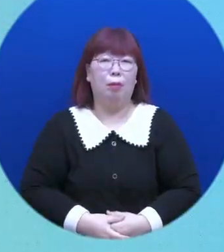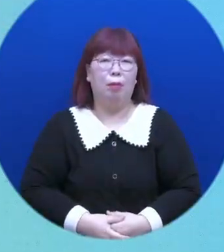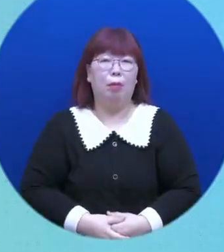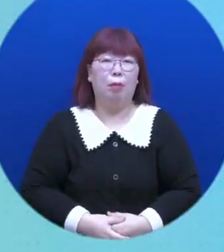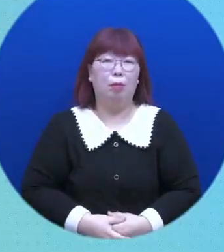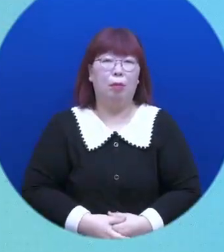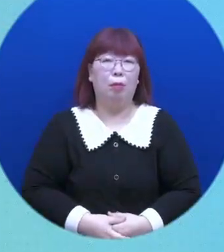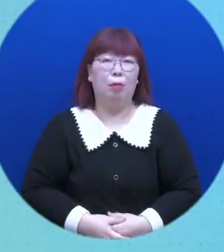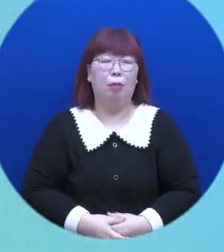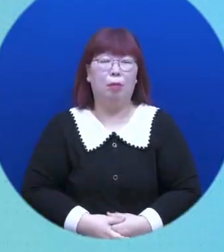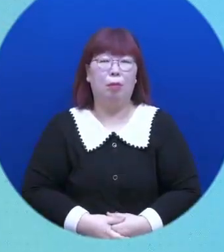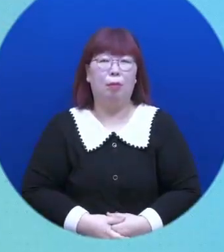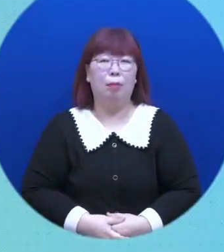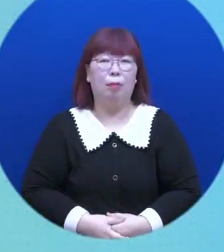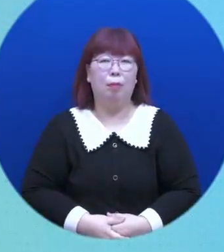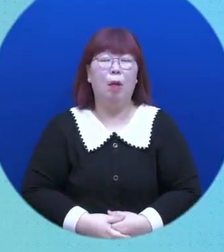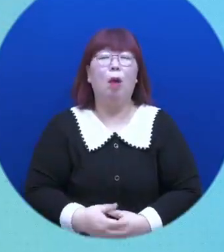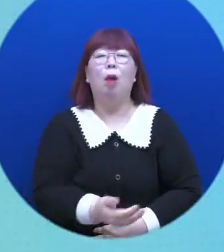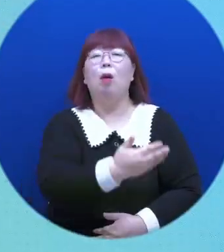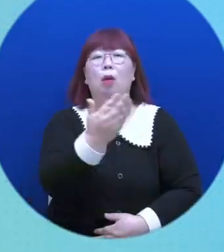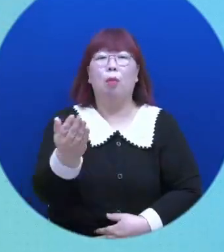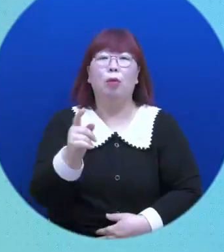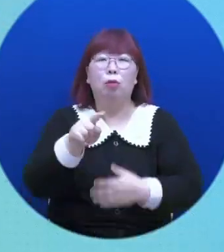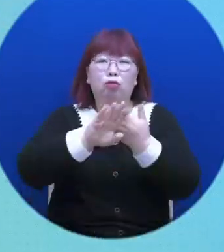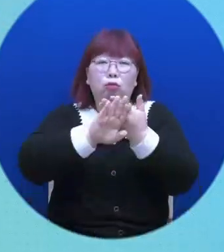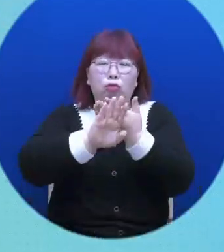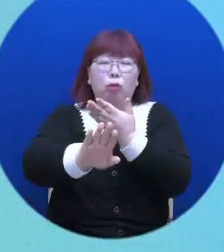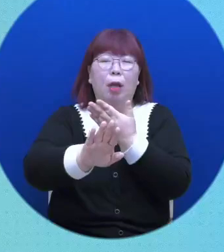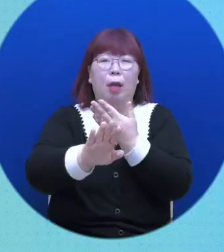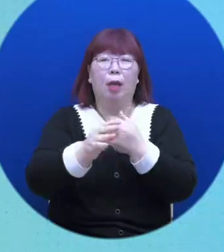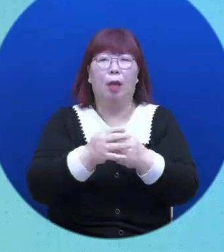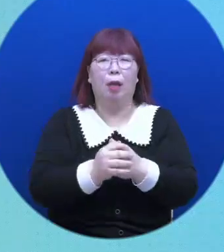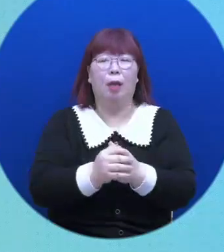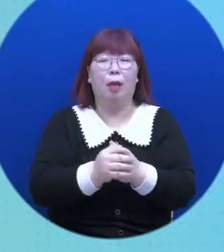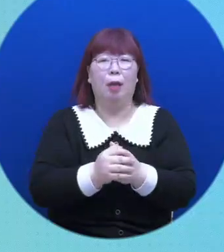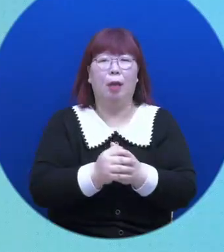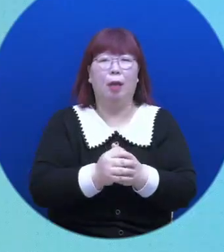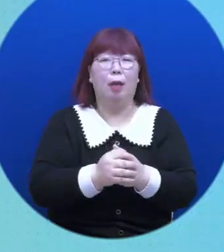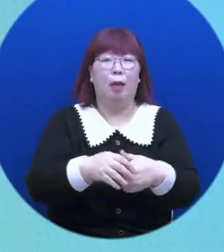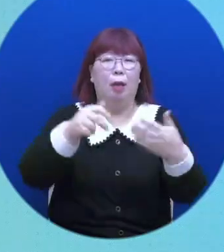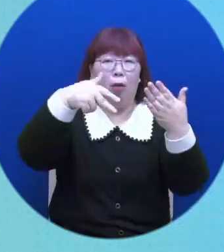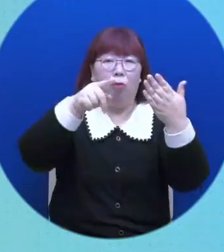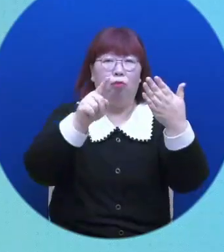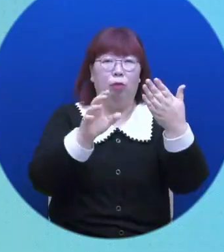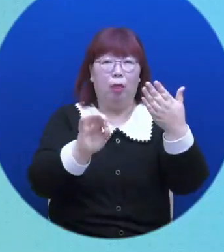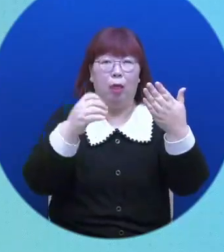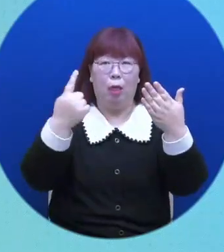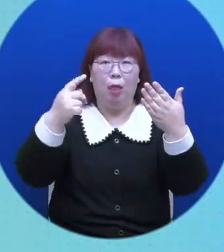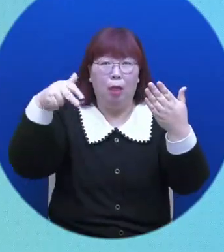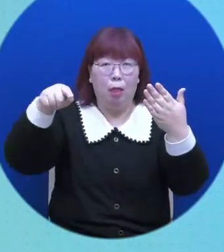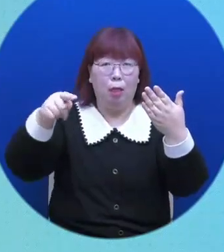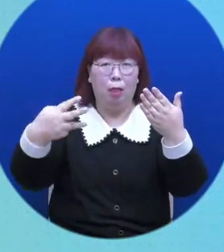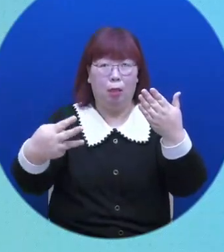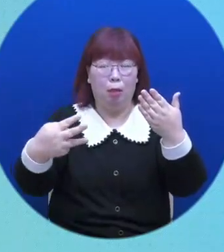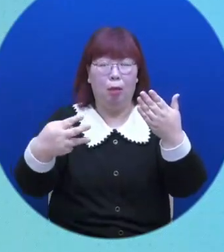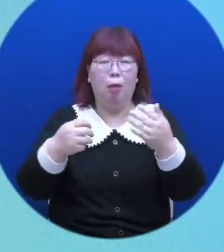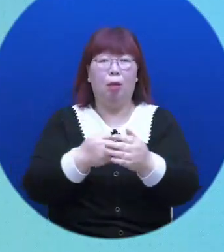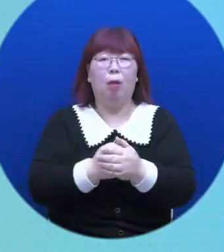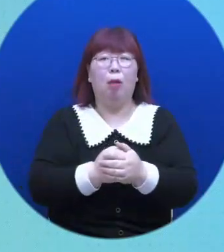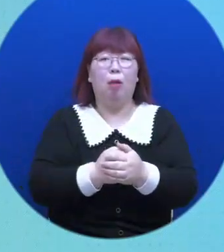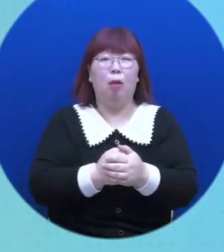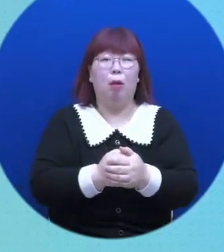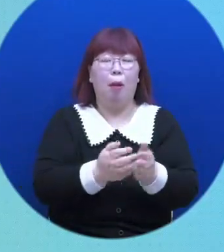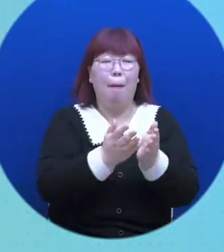여러분, 그리고 난 이후에 창세기 9장 1절에 동일한 말씀을 합니다. 노아